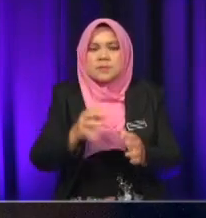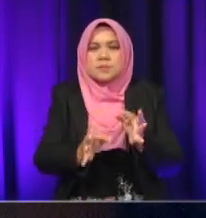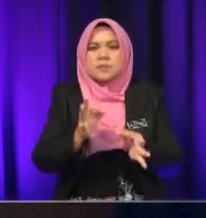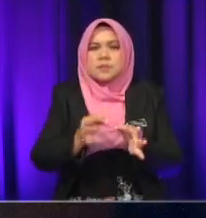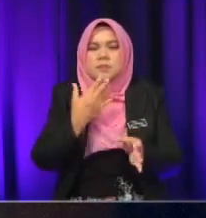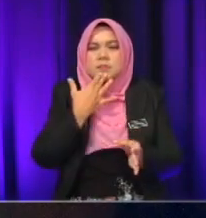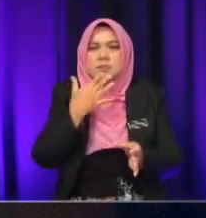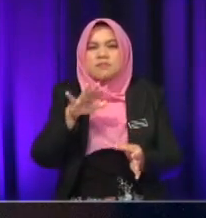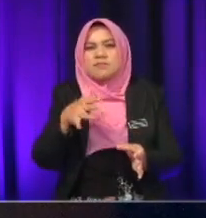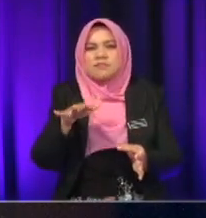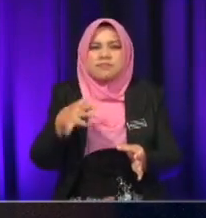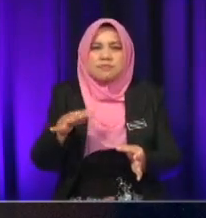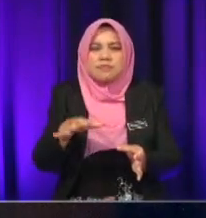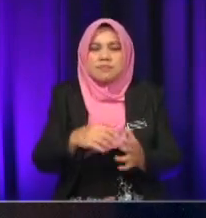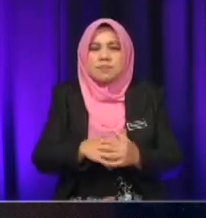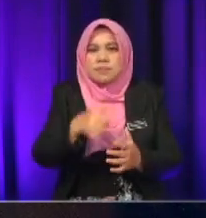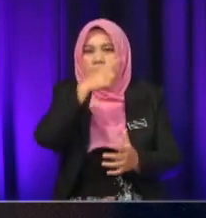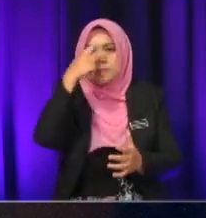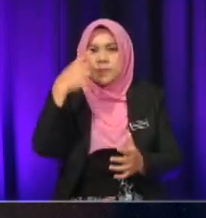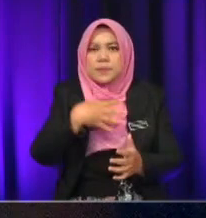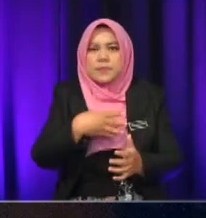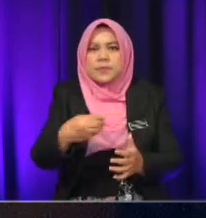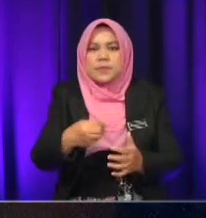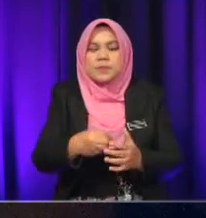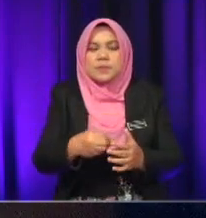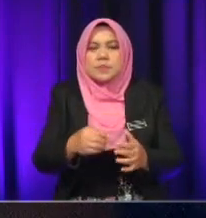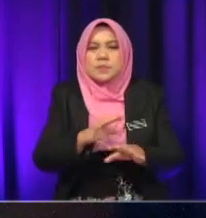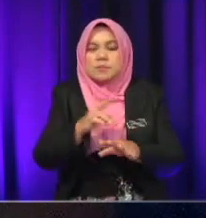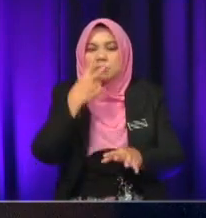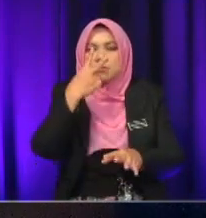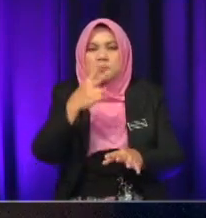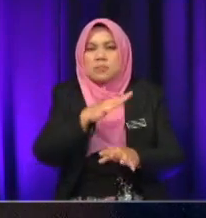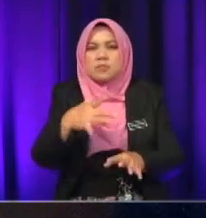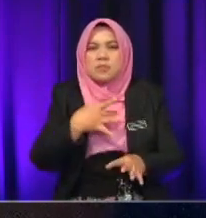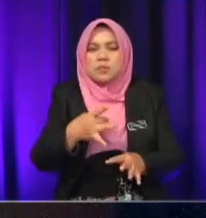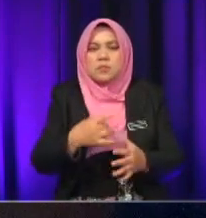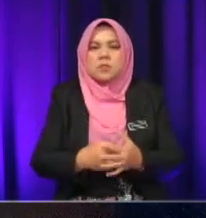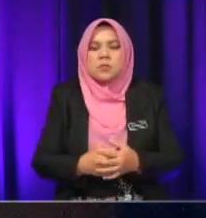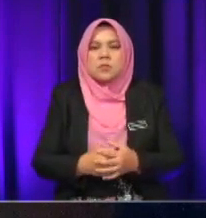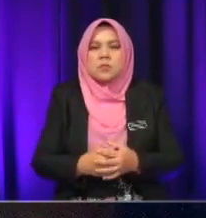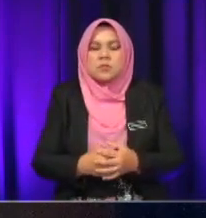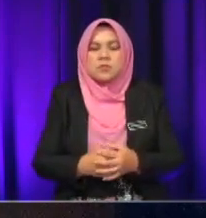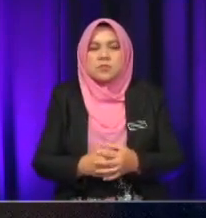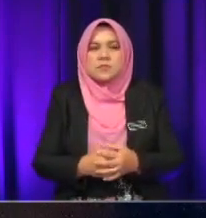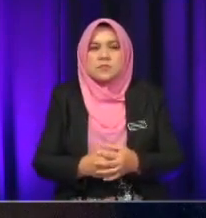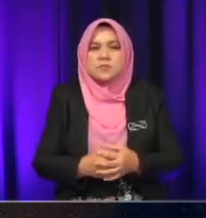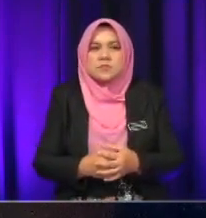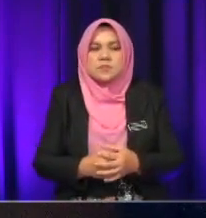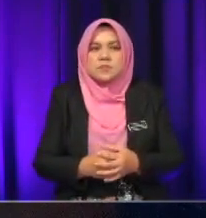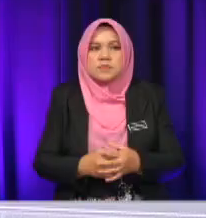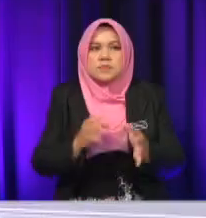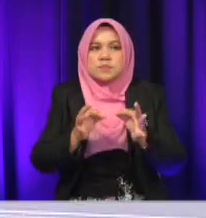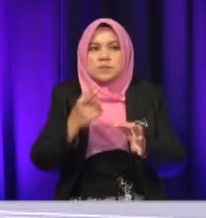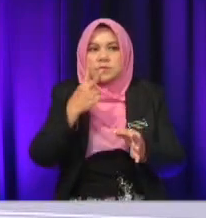tu sama-sama je, hitam putih je, agaknya tengok pun antara perasan dengan tak perasan iklan tu wujud. Betul cikgu. Kalau